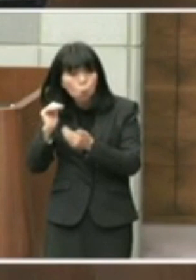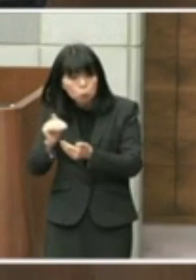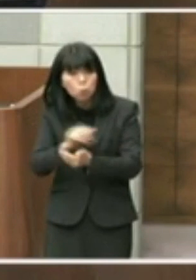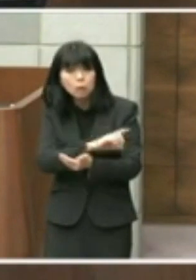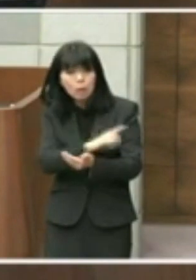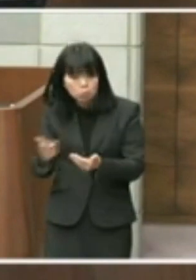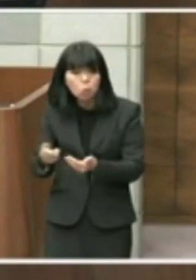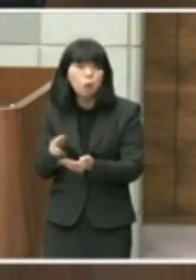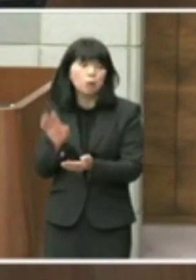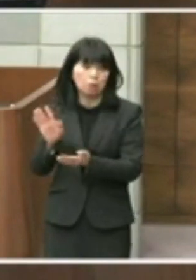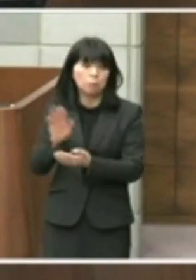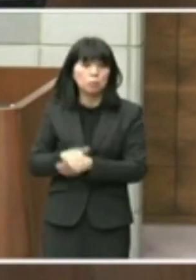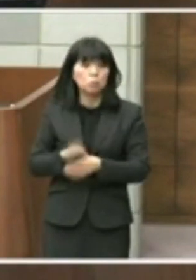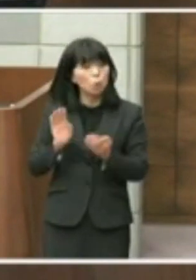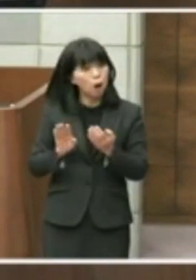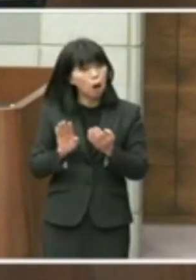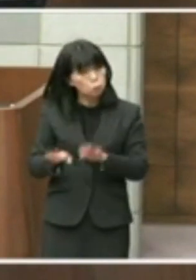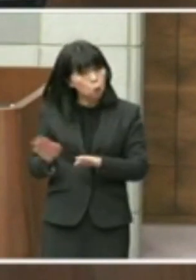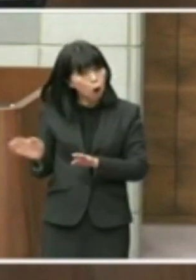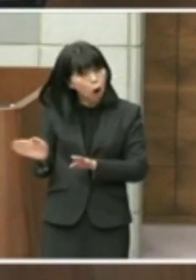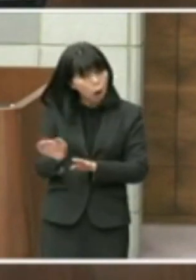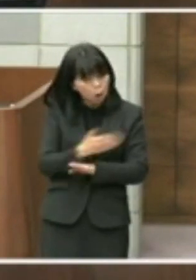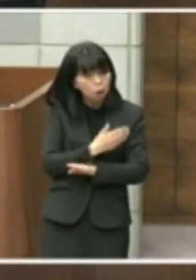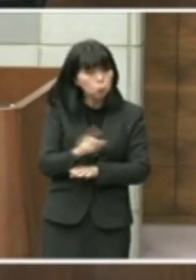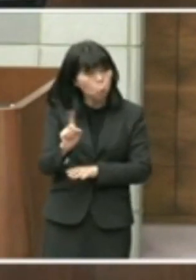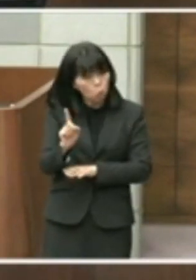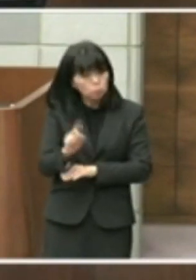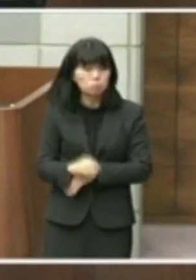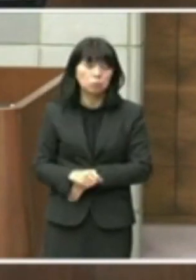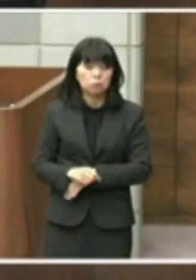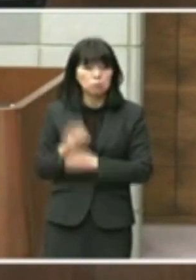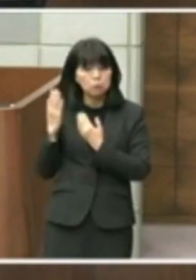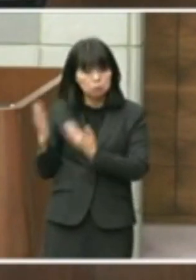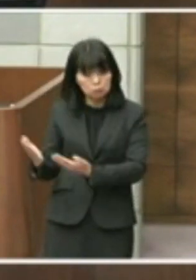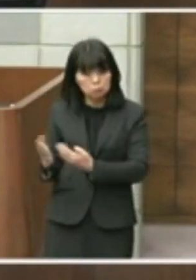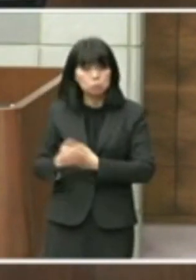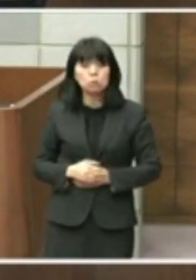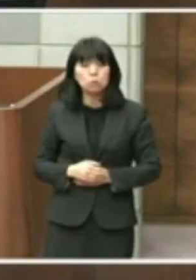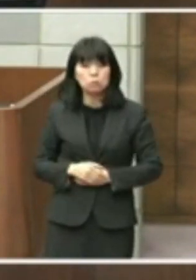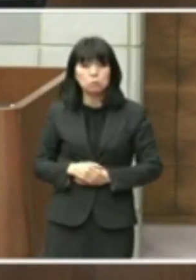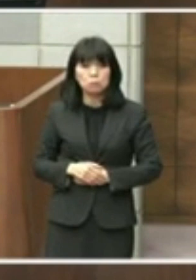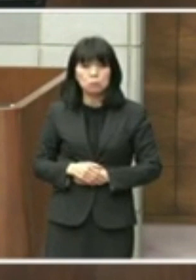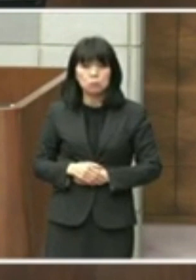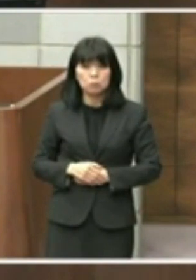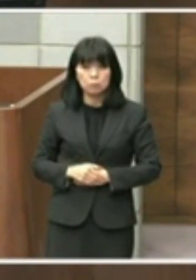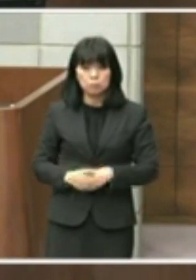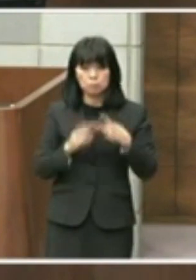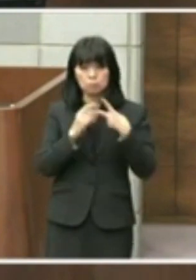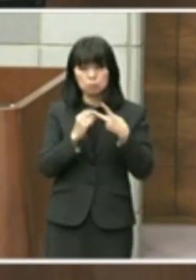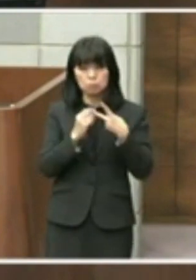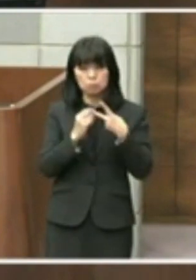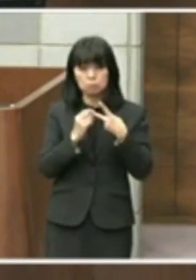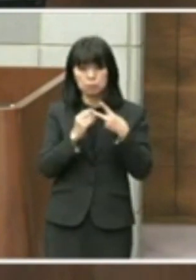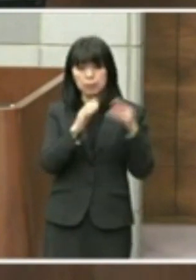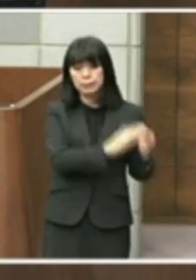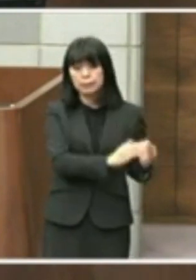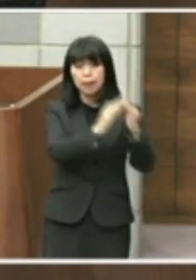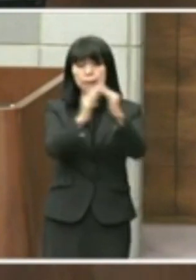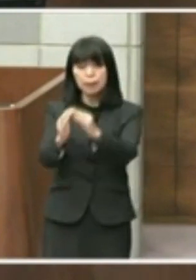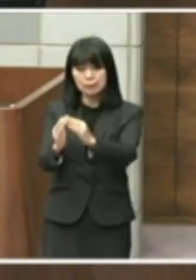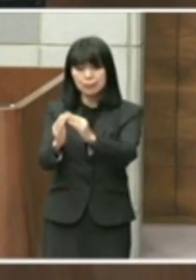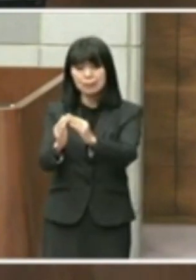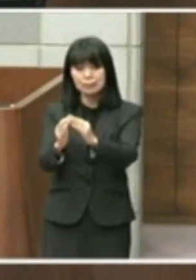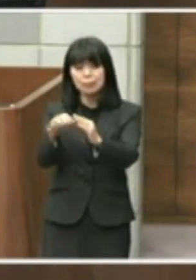題となりました。その後はどのようになっているでしょうか、お聞きいたします。2点目は移転先の